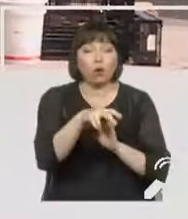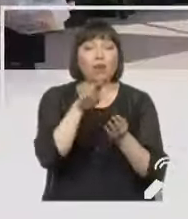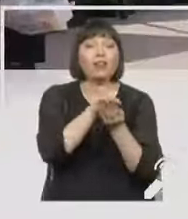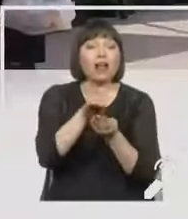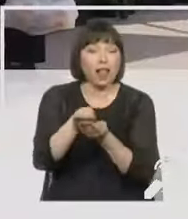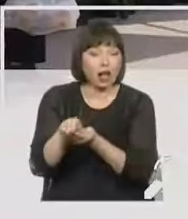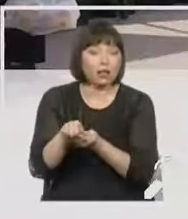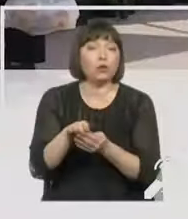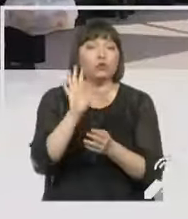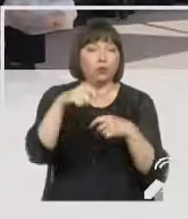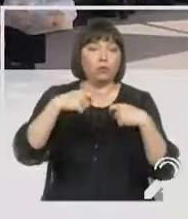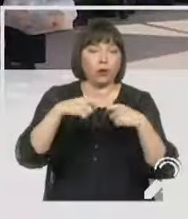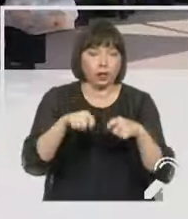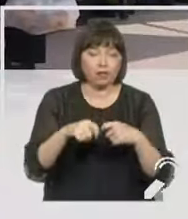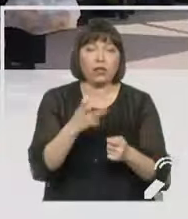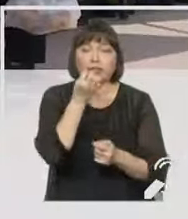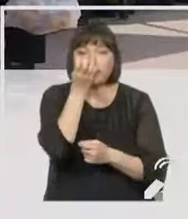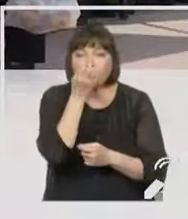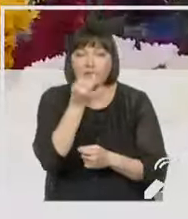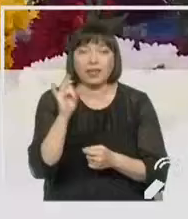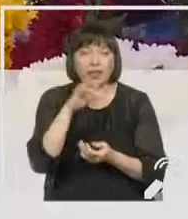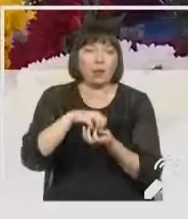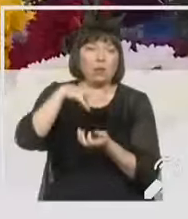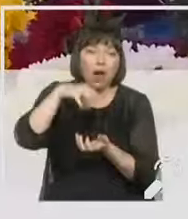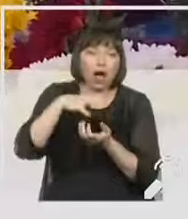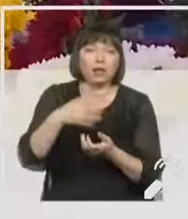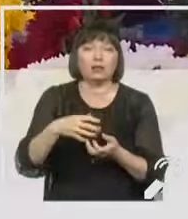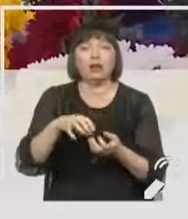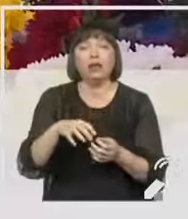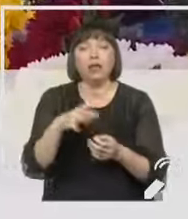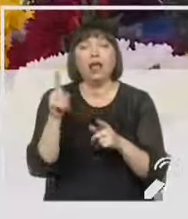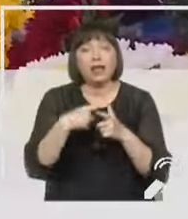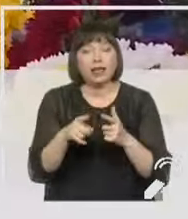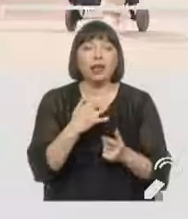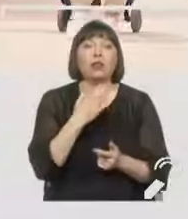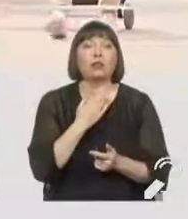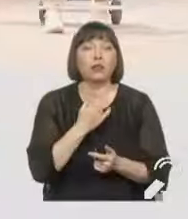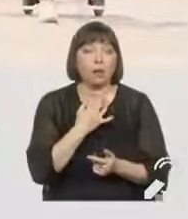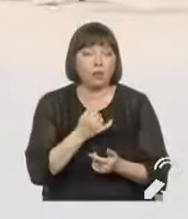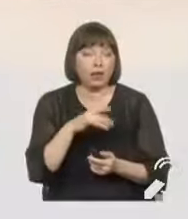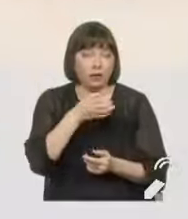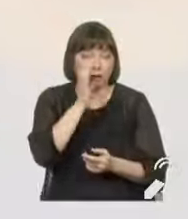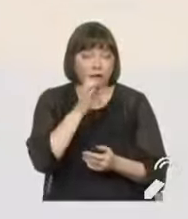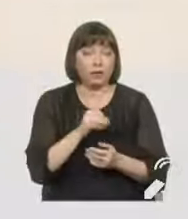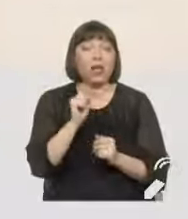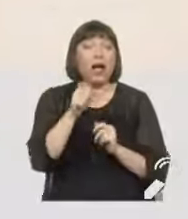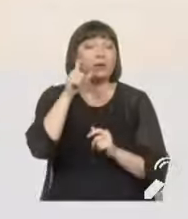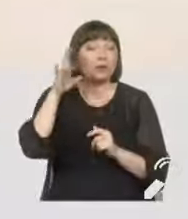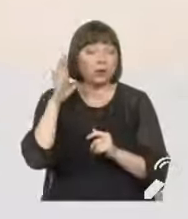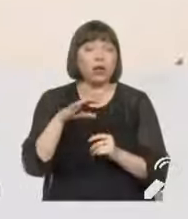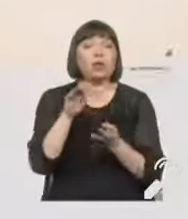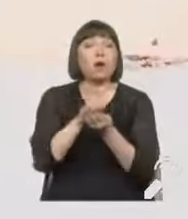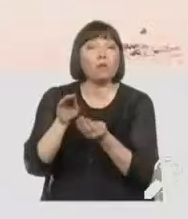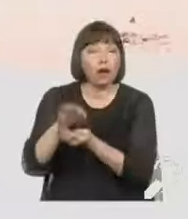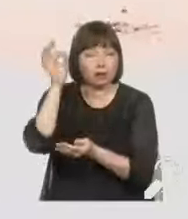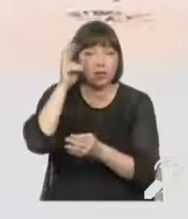cimitirul Sfântul Lazar, se vând cu succes flori, dar și pască, cozonac sau băuturi răcoritoare. Ca și în anii precedenți, de Paștele